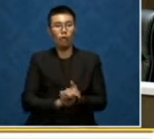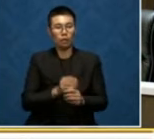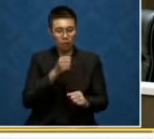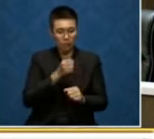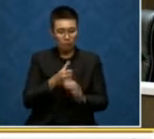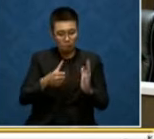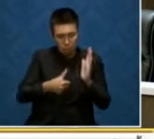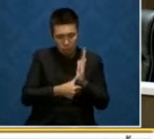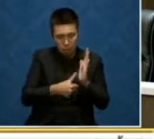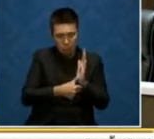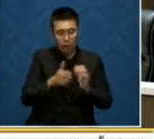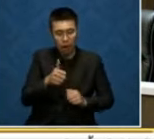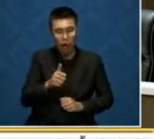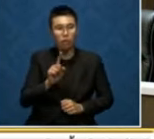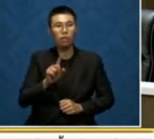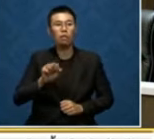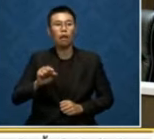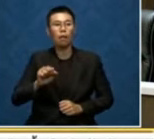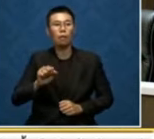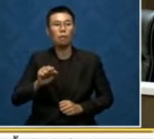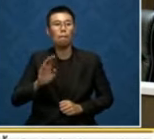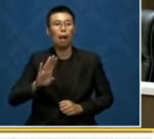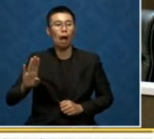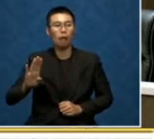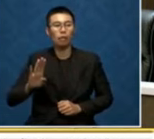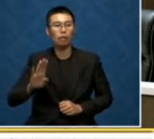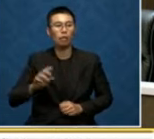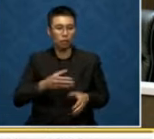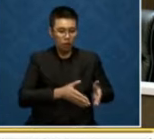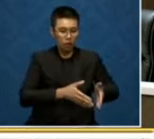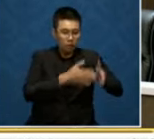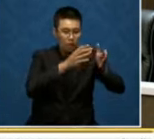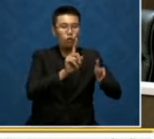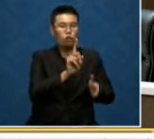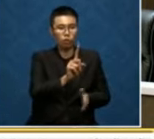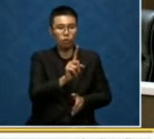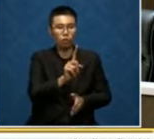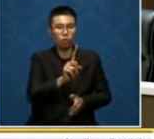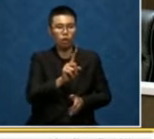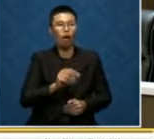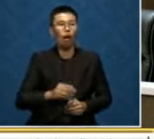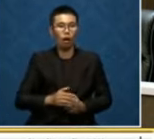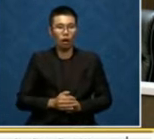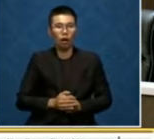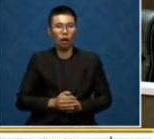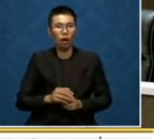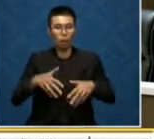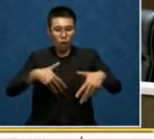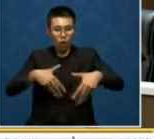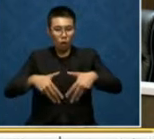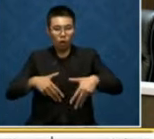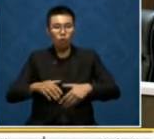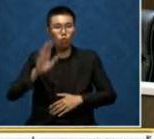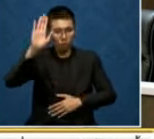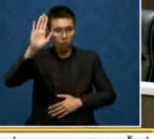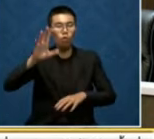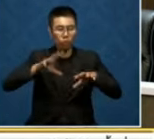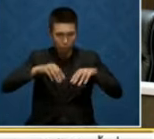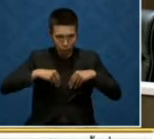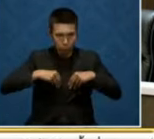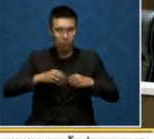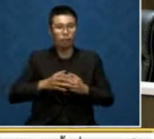ประมาณ 100,000บาทต่อต้นต่อปีเขาก็เลยยกมือให้ครับซึ่งเป็นไปตามพระราชบัญญัติโรงเรือน